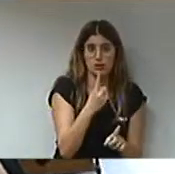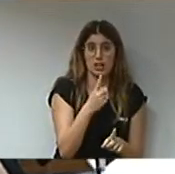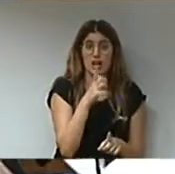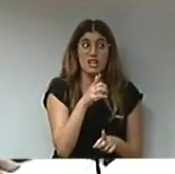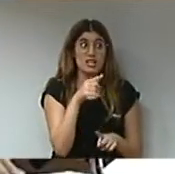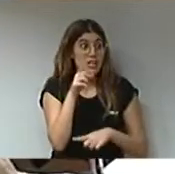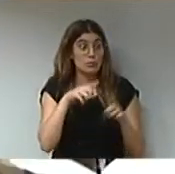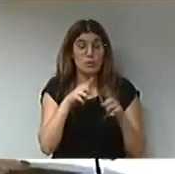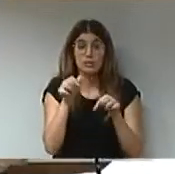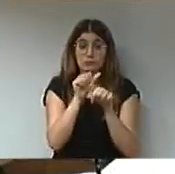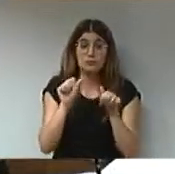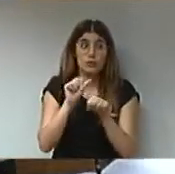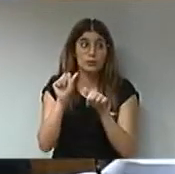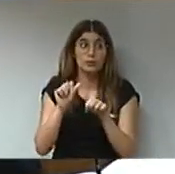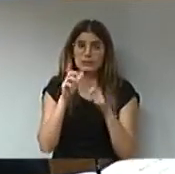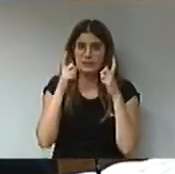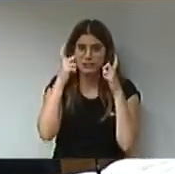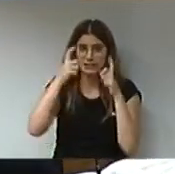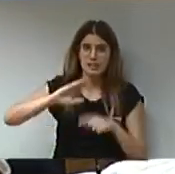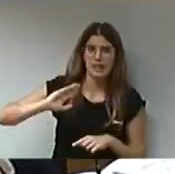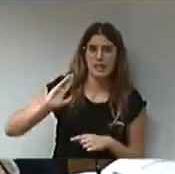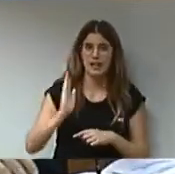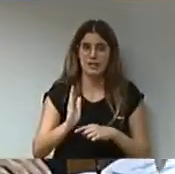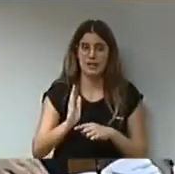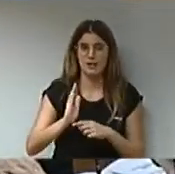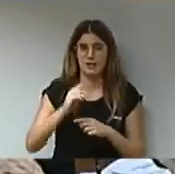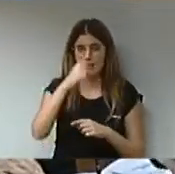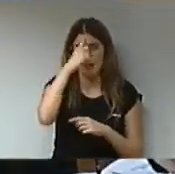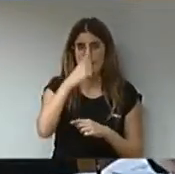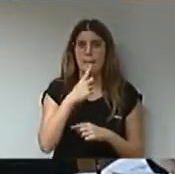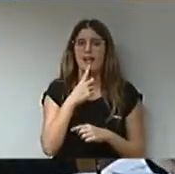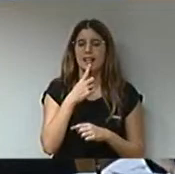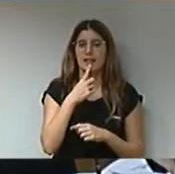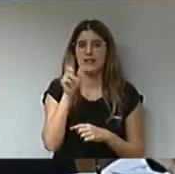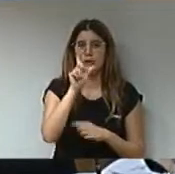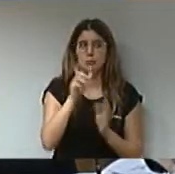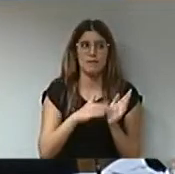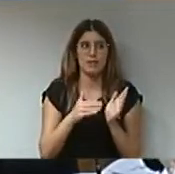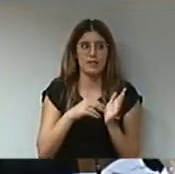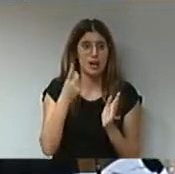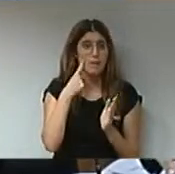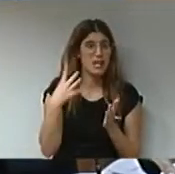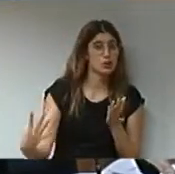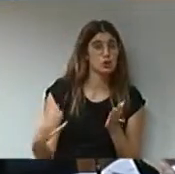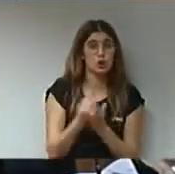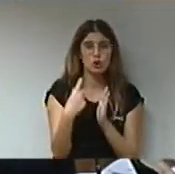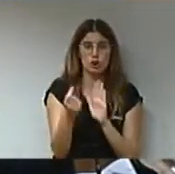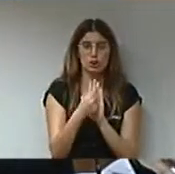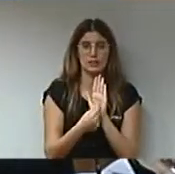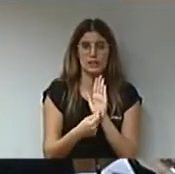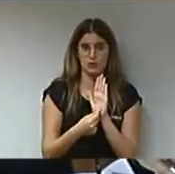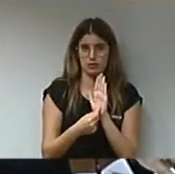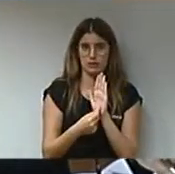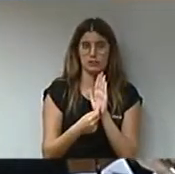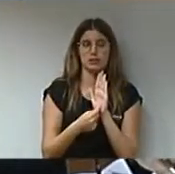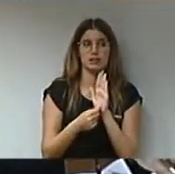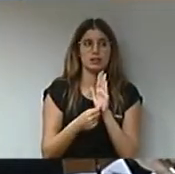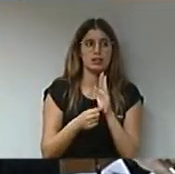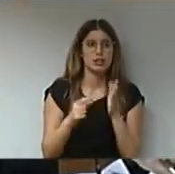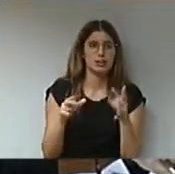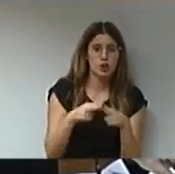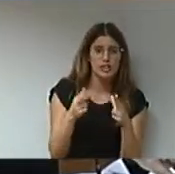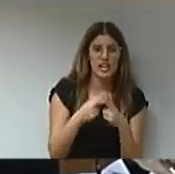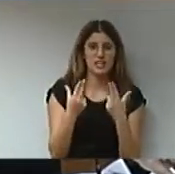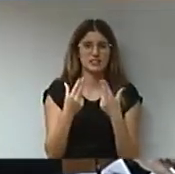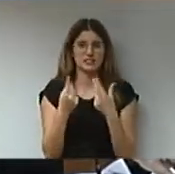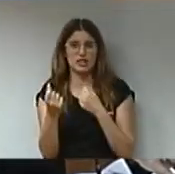maneres o d'unes altres, intentar danyar la imatge de la Comunitat Valenciana. Mire, tots els indicadors econòmics i socials, fruit del treball